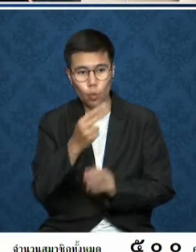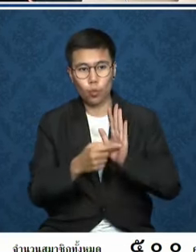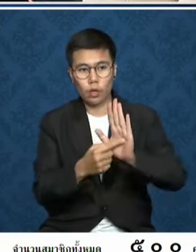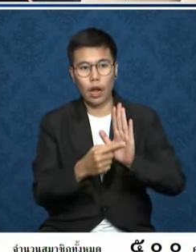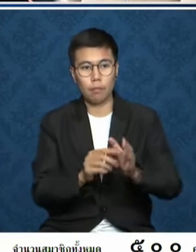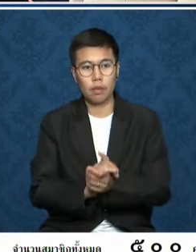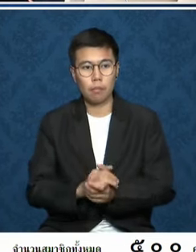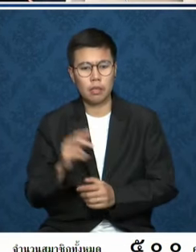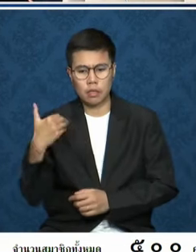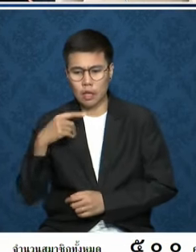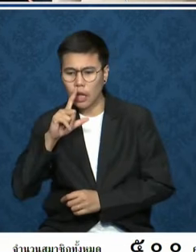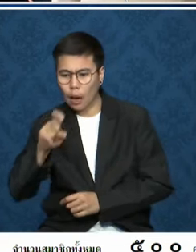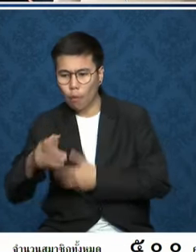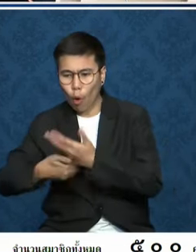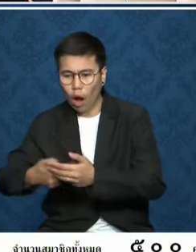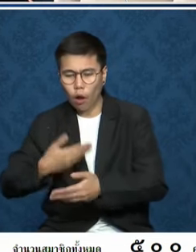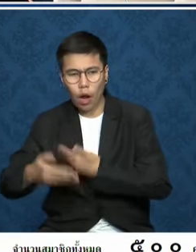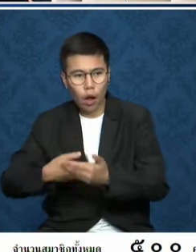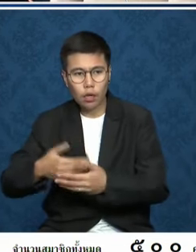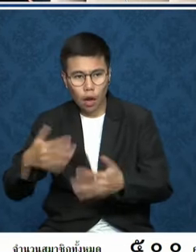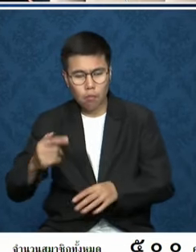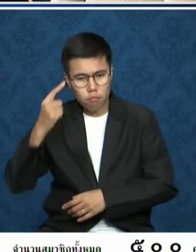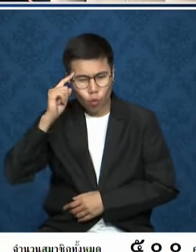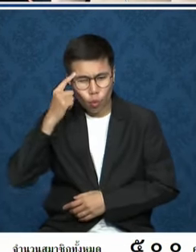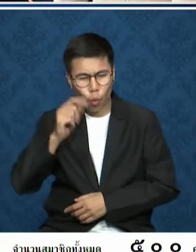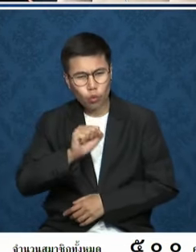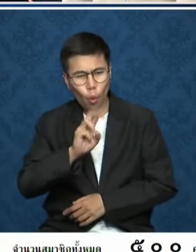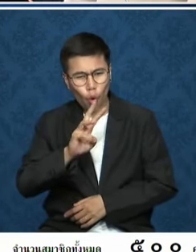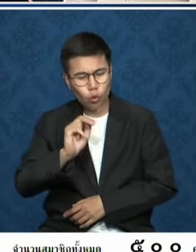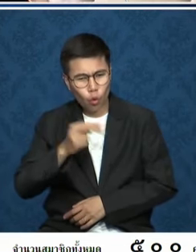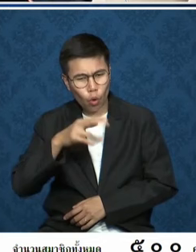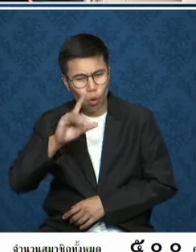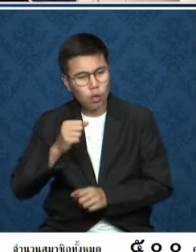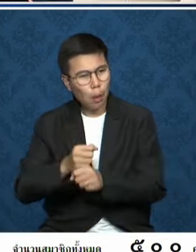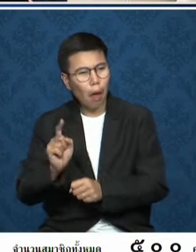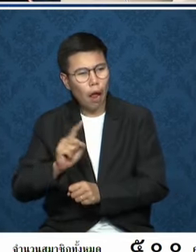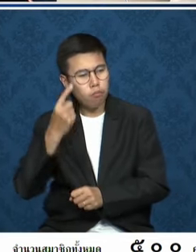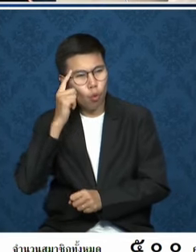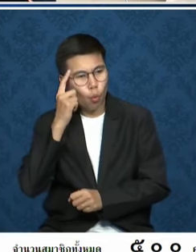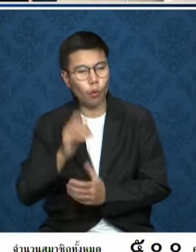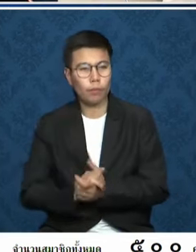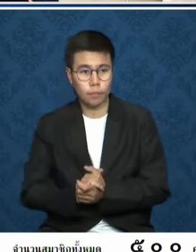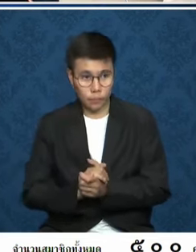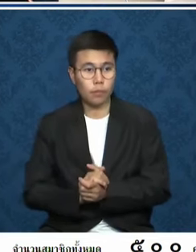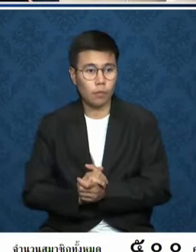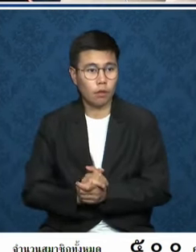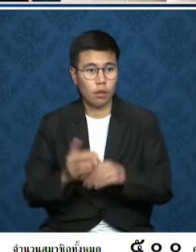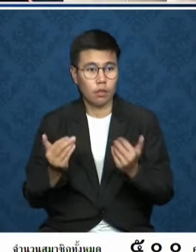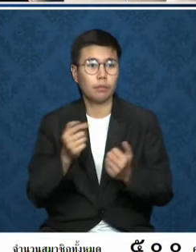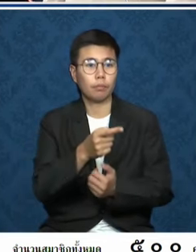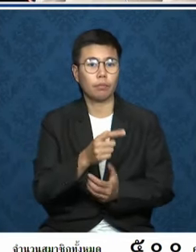อาจะเดินไปถามแ่ค้าในตลาด พอค้าอะไรก็อาจจะไม่รู้วทช.ทำอะไรนะครับถัดไปครับ นอกจากนี้ ก